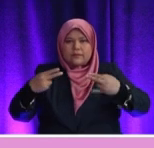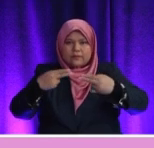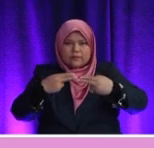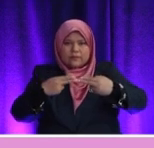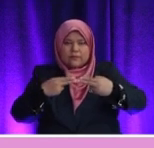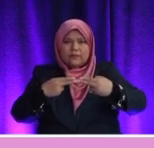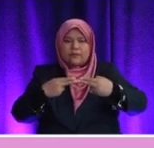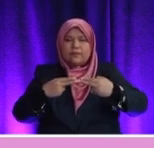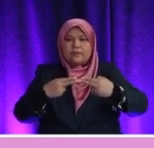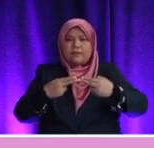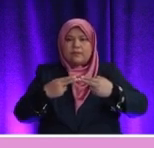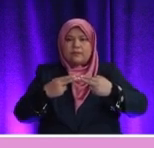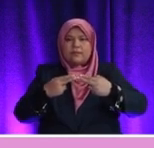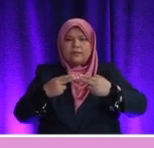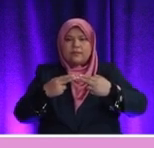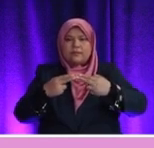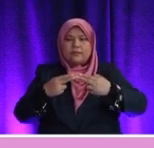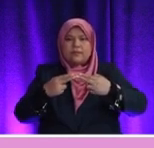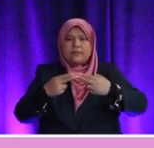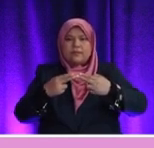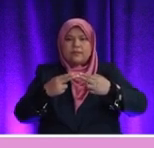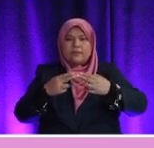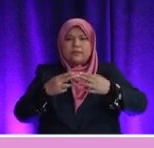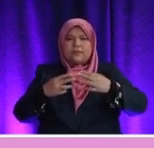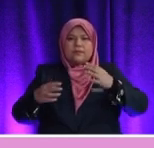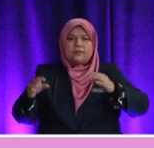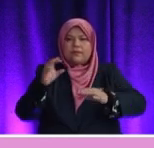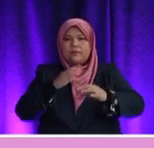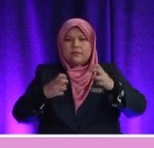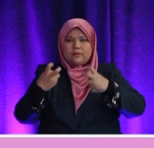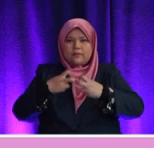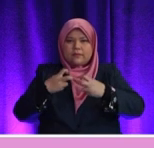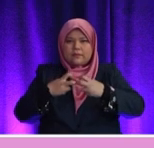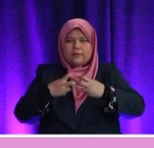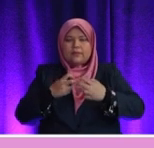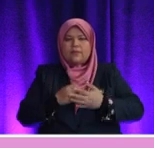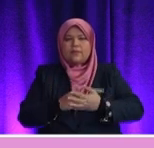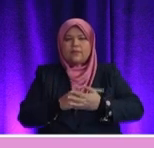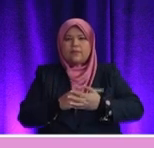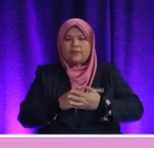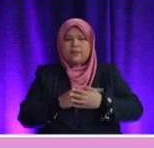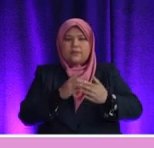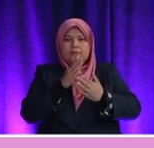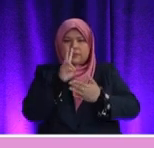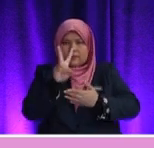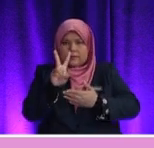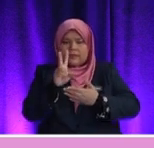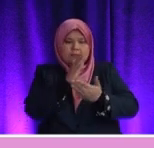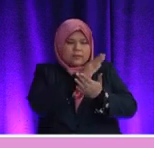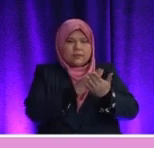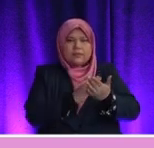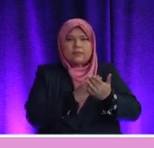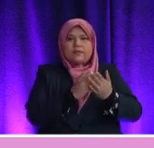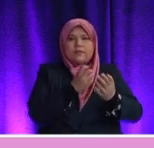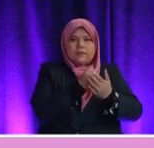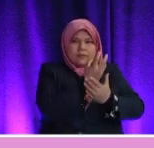antara fenomena elektrik dan juga kimia Oke Saudi ada dua bahagia aja itu sel elektrolitik